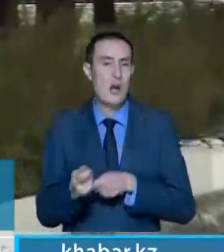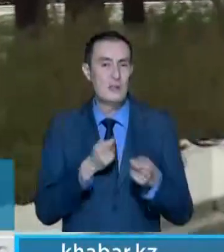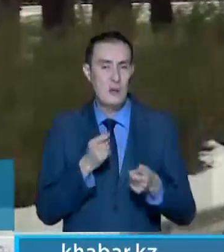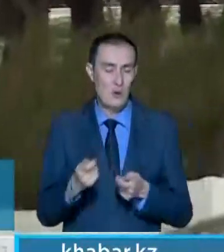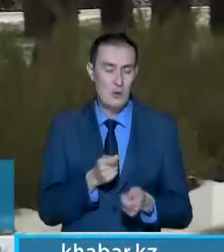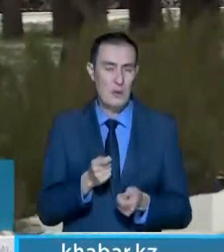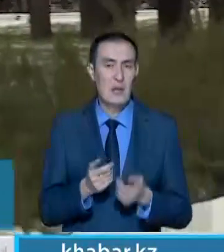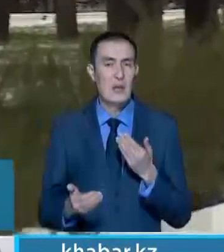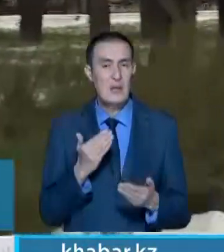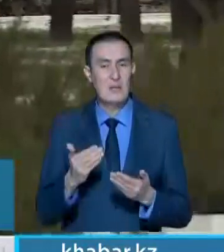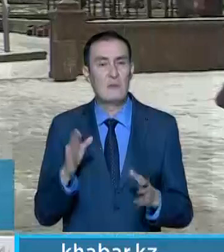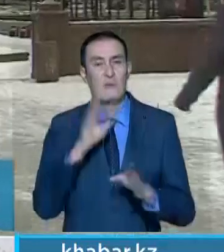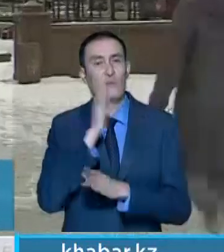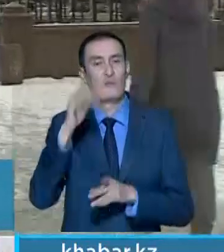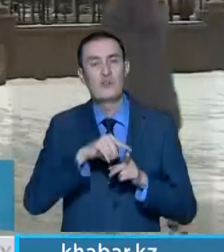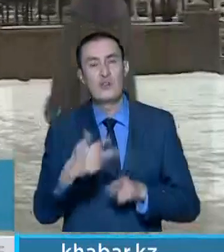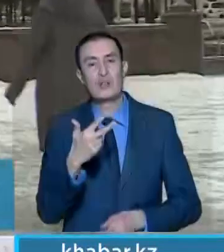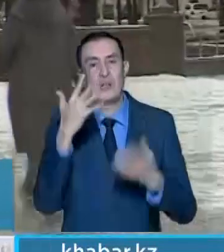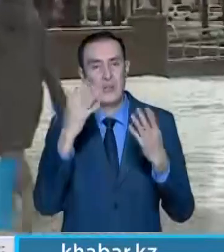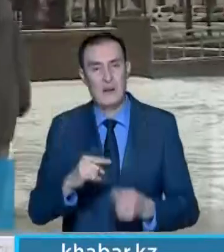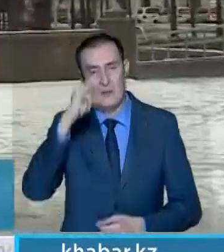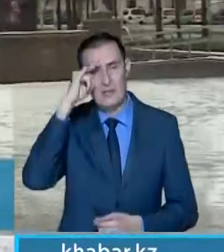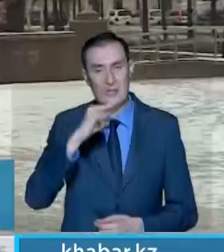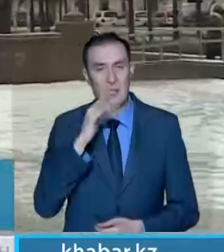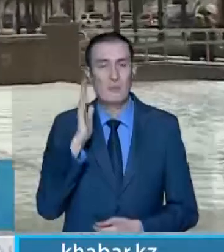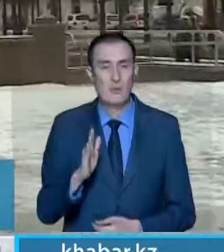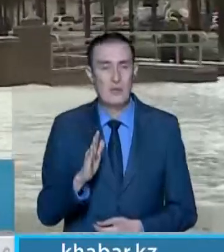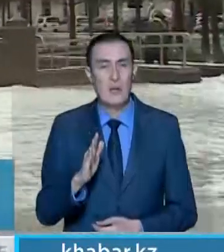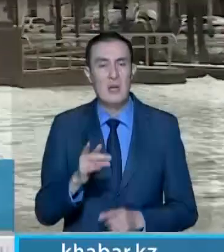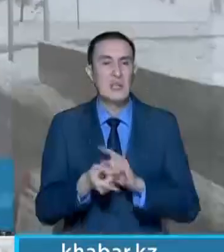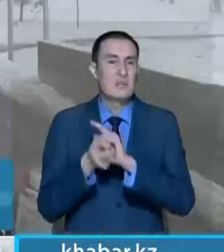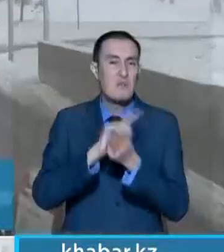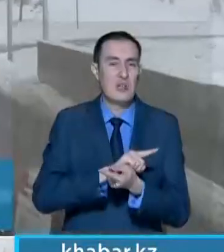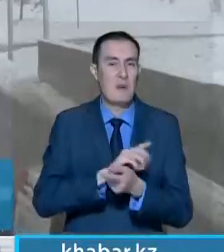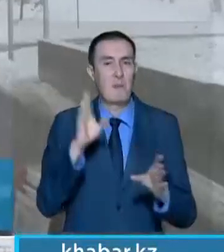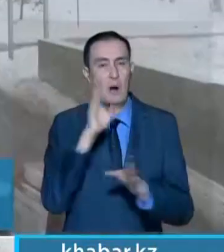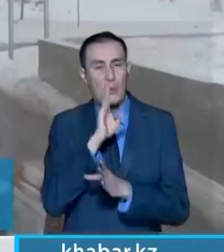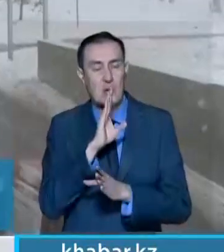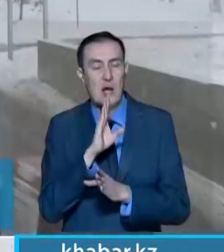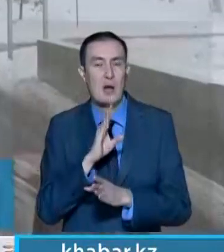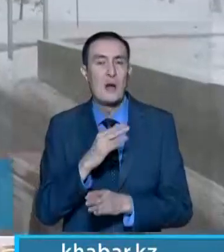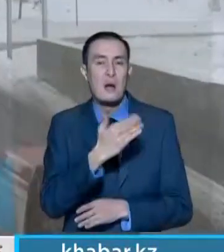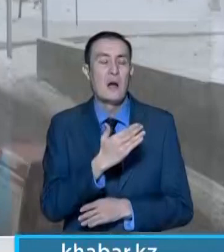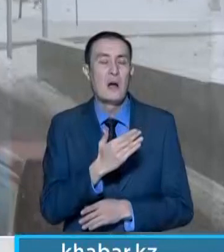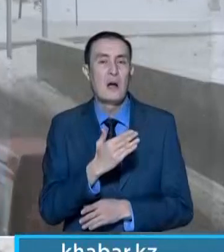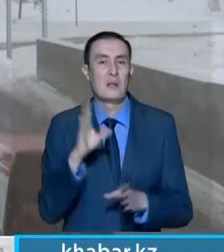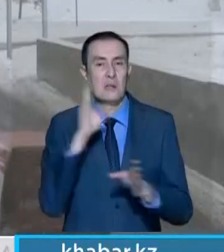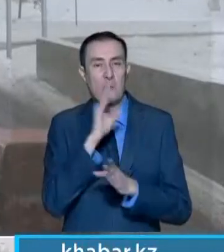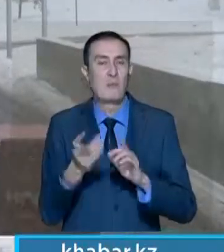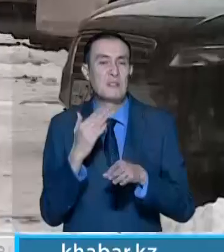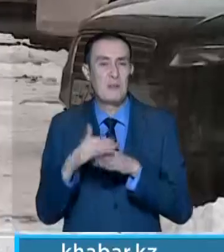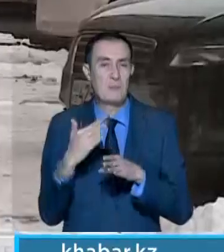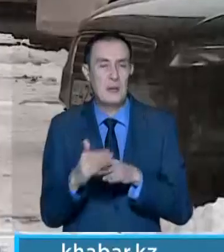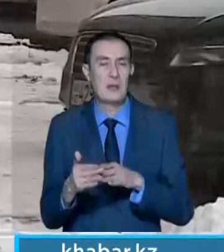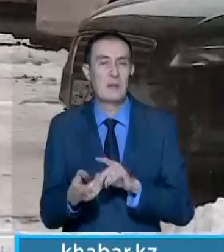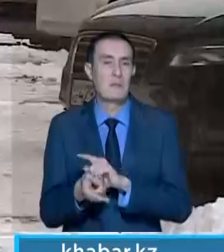осторожными. Если верить прогнозу, в ближайшие три дня в Казахстане сохранится неустойчивость. Характер погоды. Атлантический циклон постепенно